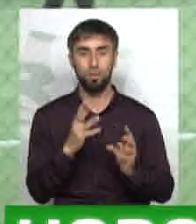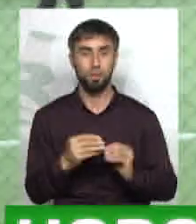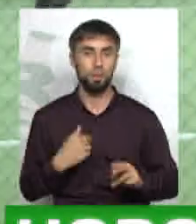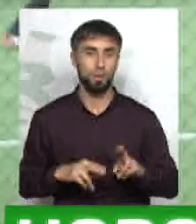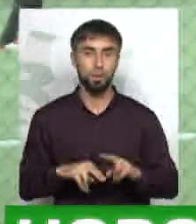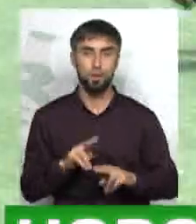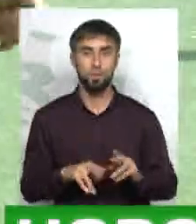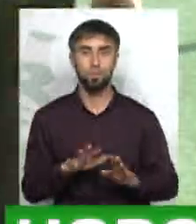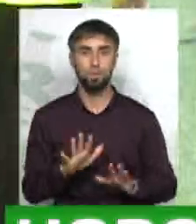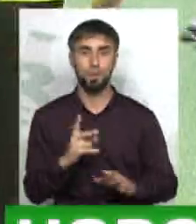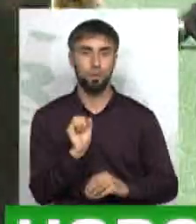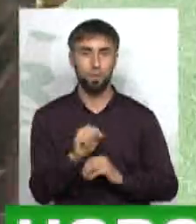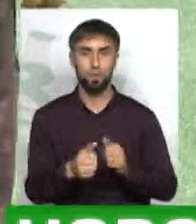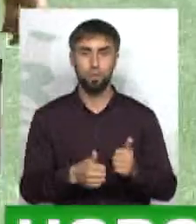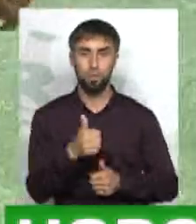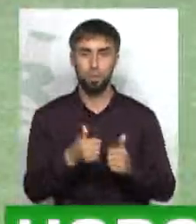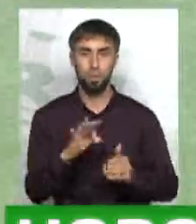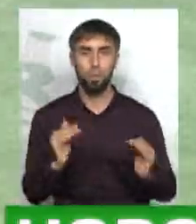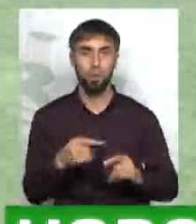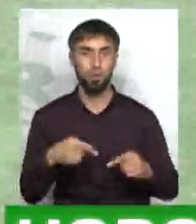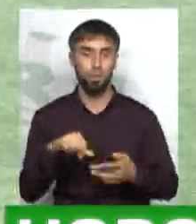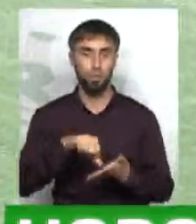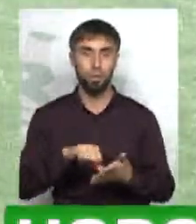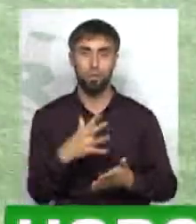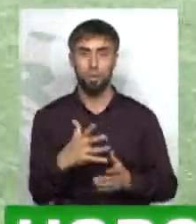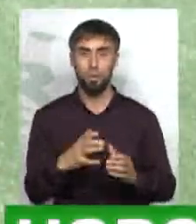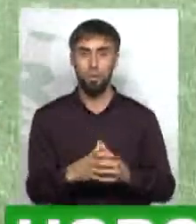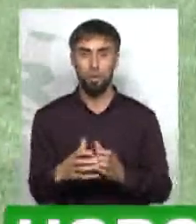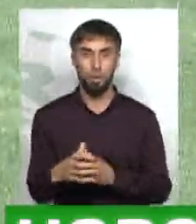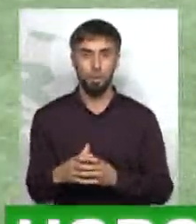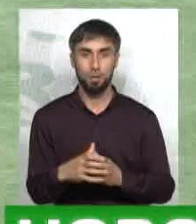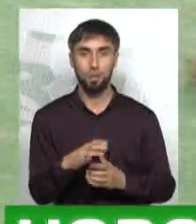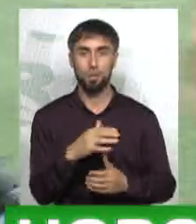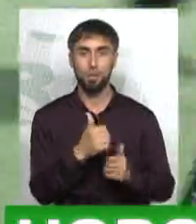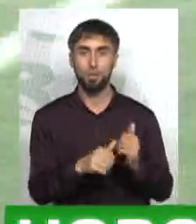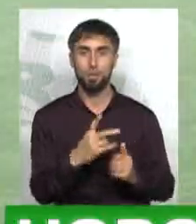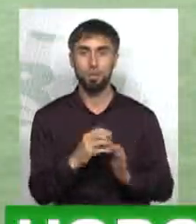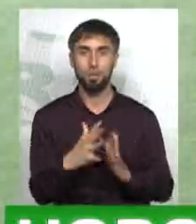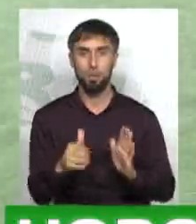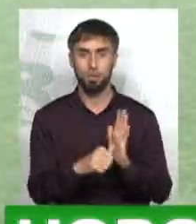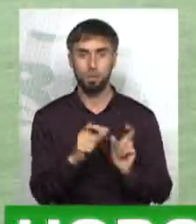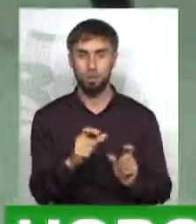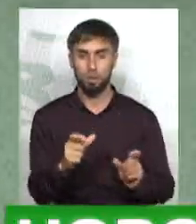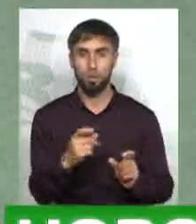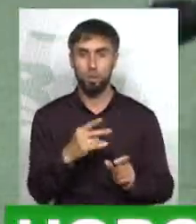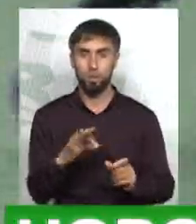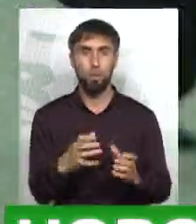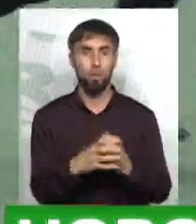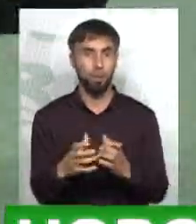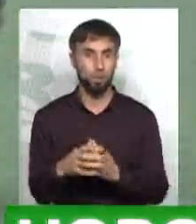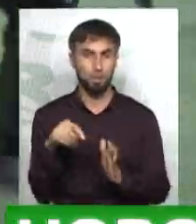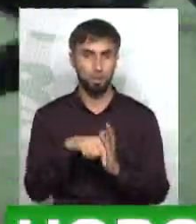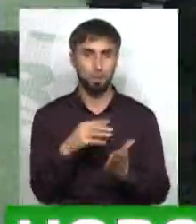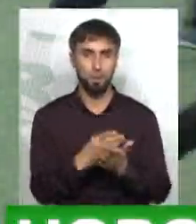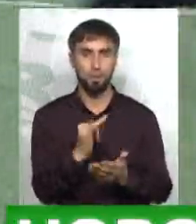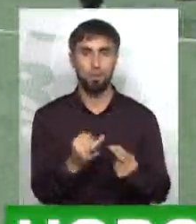настроены только на победу. В турнире по мини-футболу участвуют 5 команд, в каждой из которых не больше 6 человек. Конечно, команды